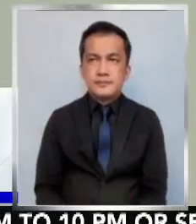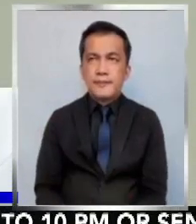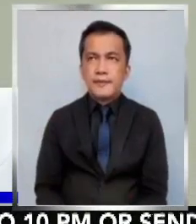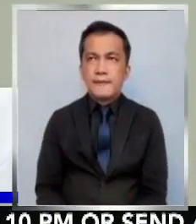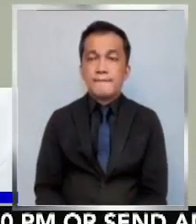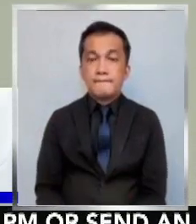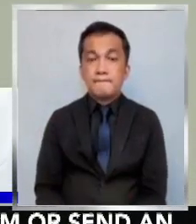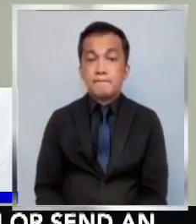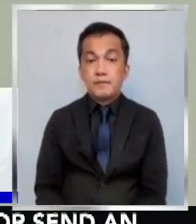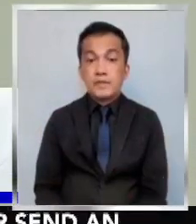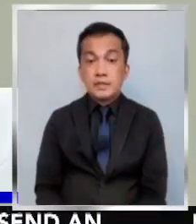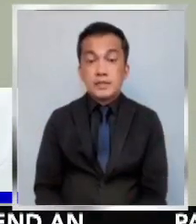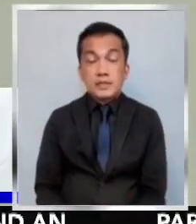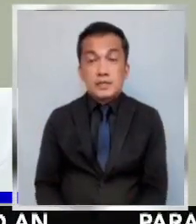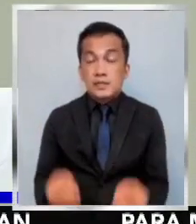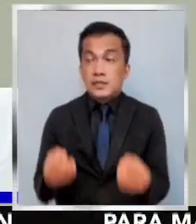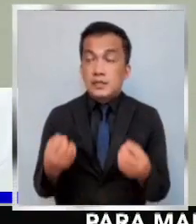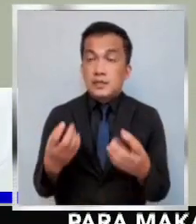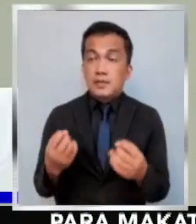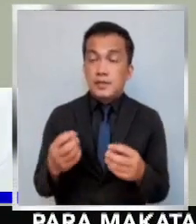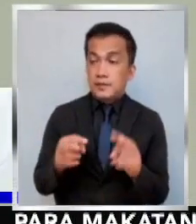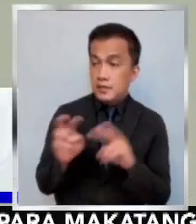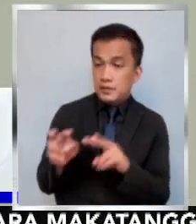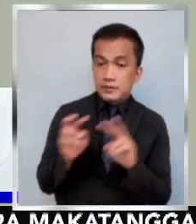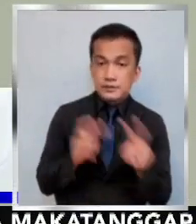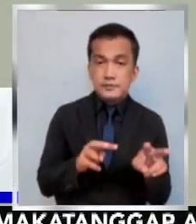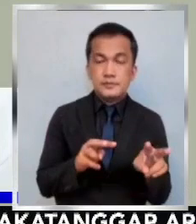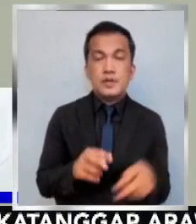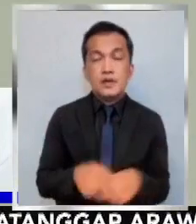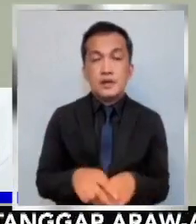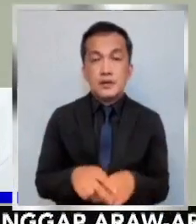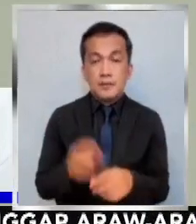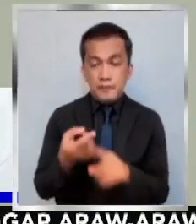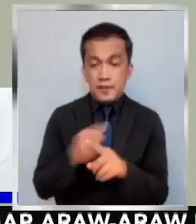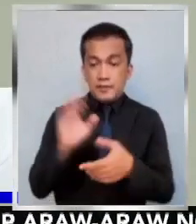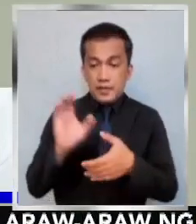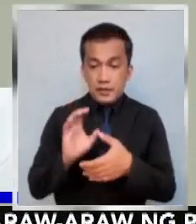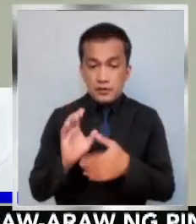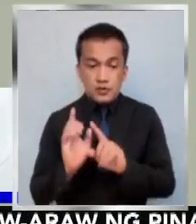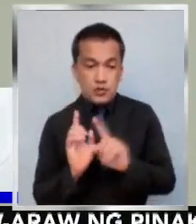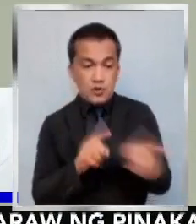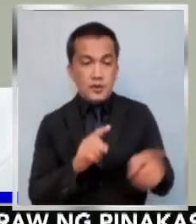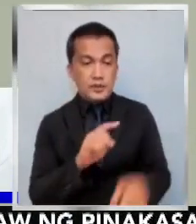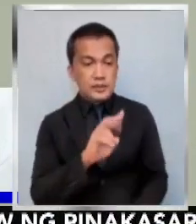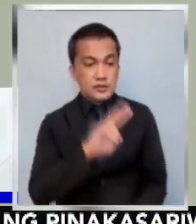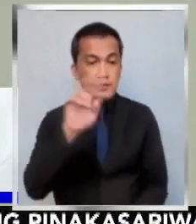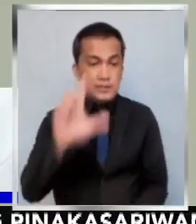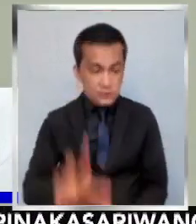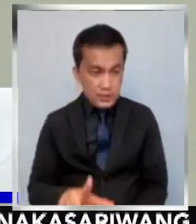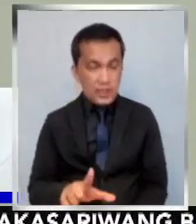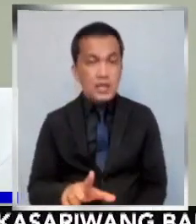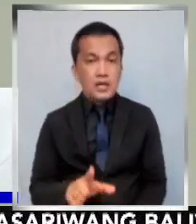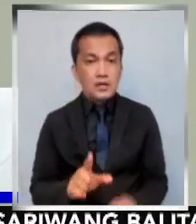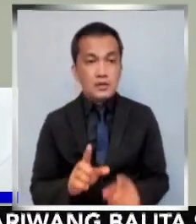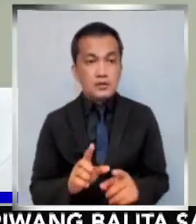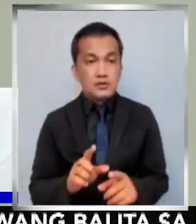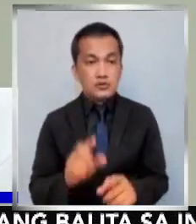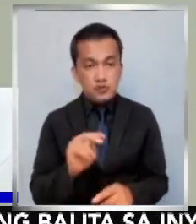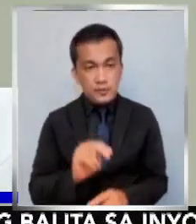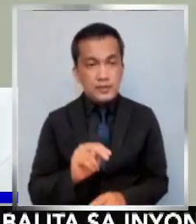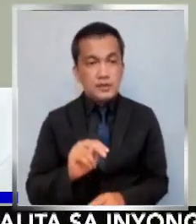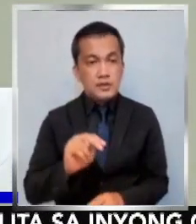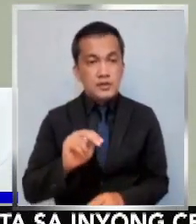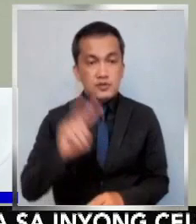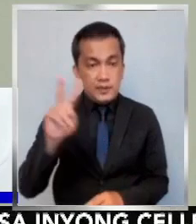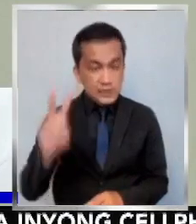maraming nakikita ako na ano eh, na from Caloocan going to Valenzuela, going to Novaliches. So